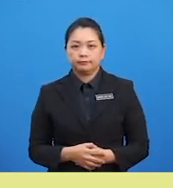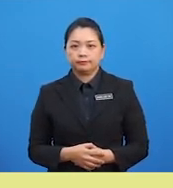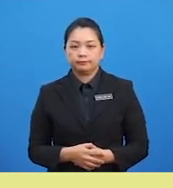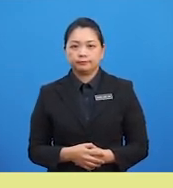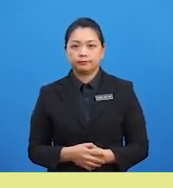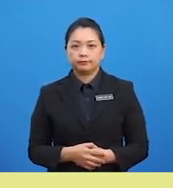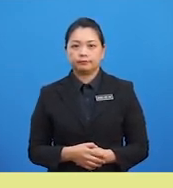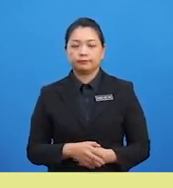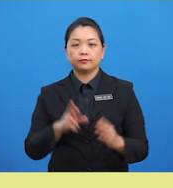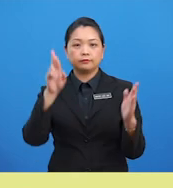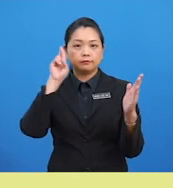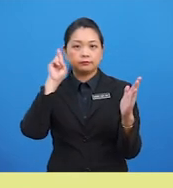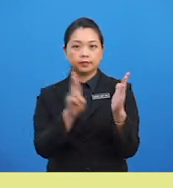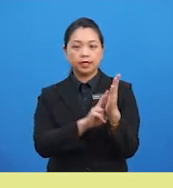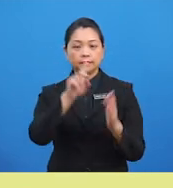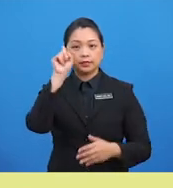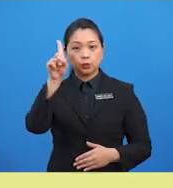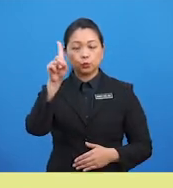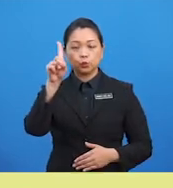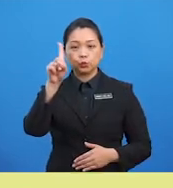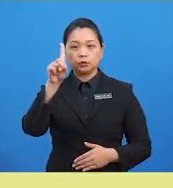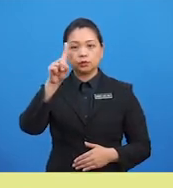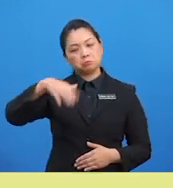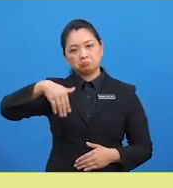Rajah 1 sebelum mirror.